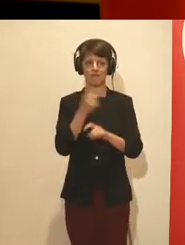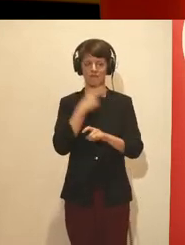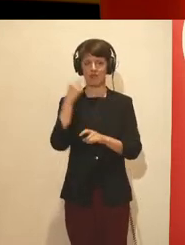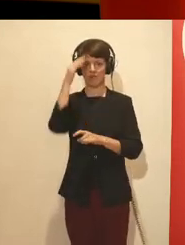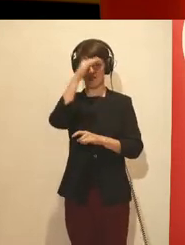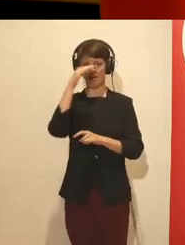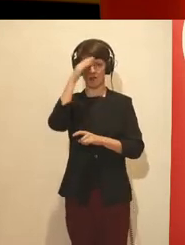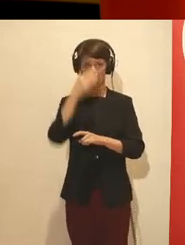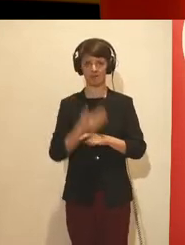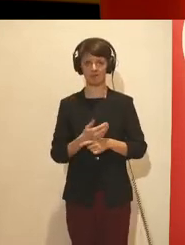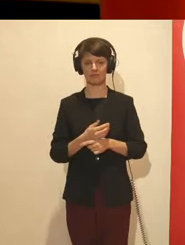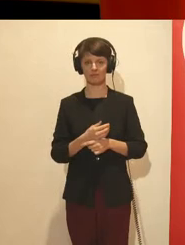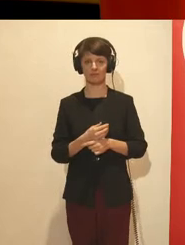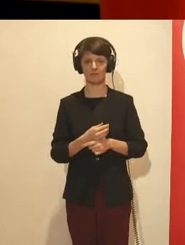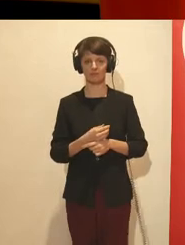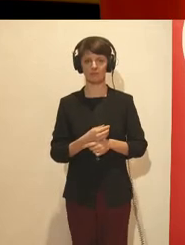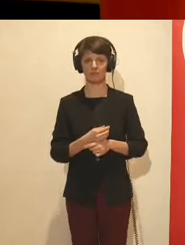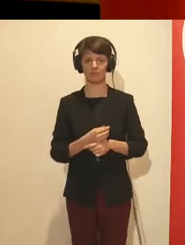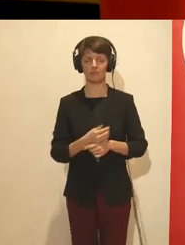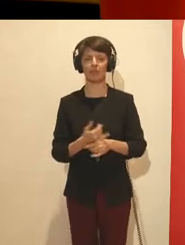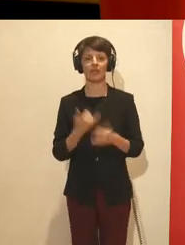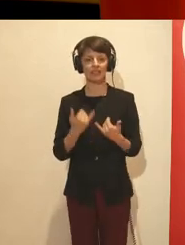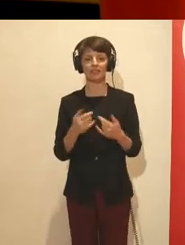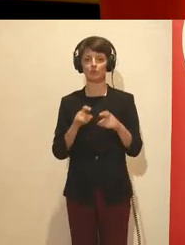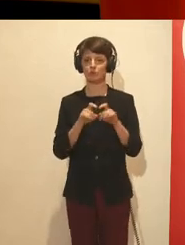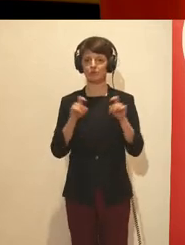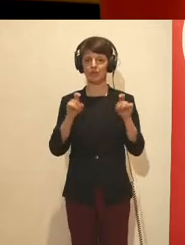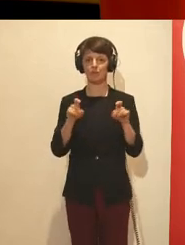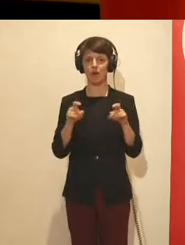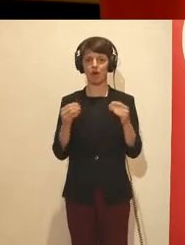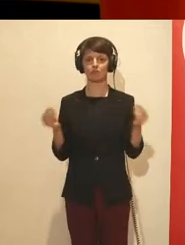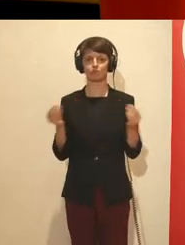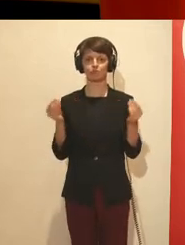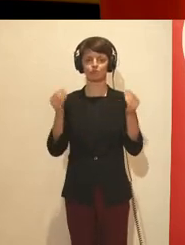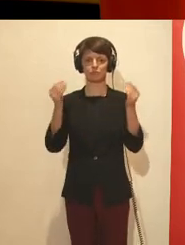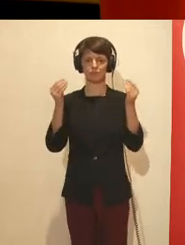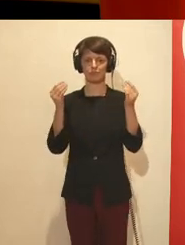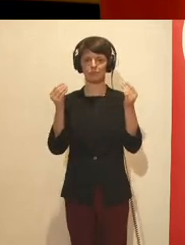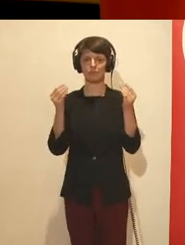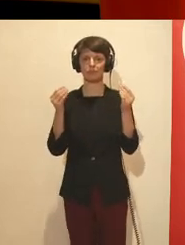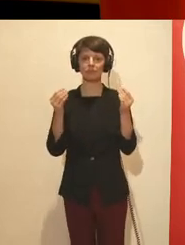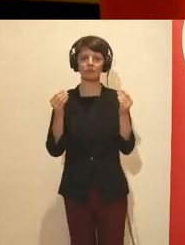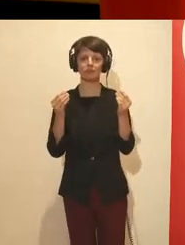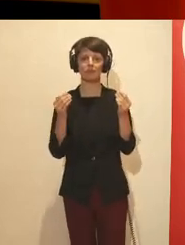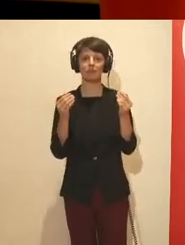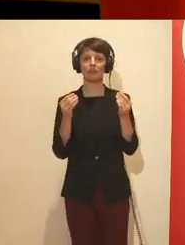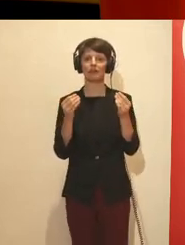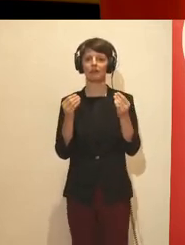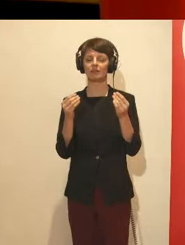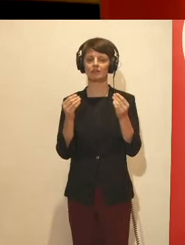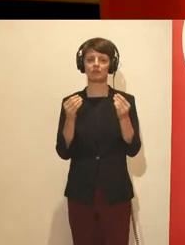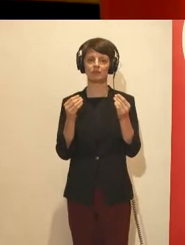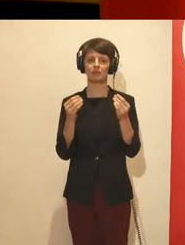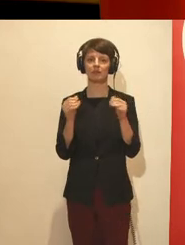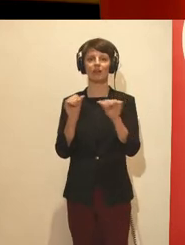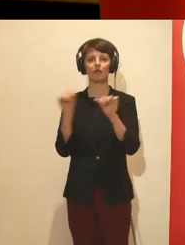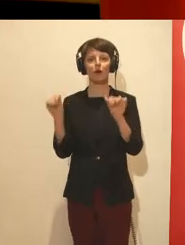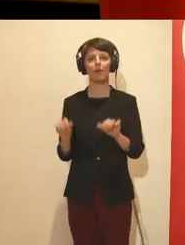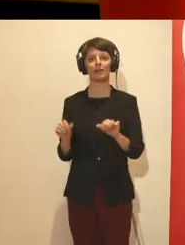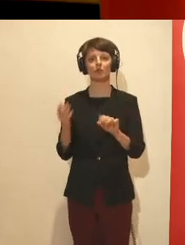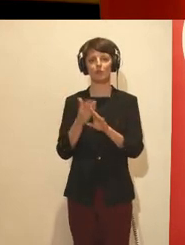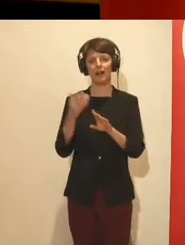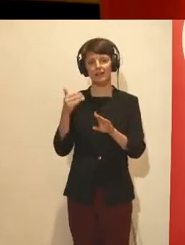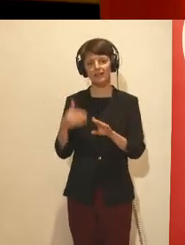das jetzt so nochmal zu bereichern mit dem was wir da heute gehört haben zu den ganzen formaten die wir schon